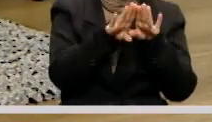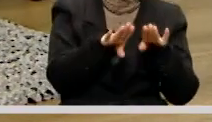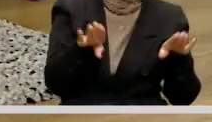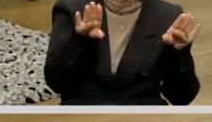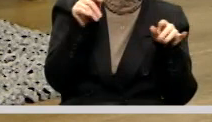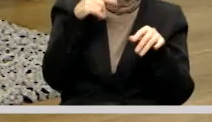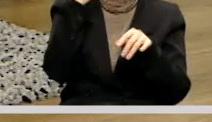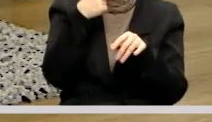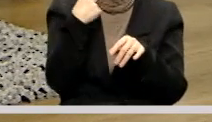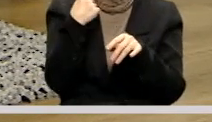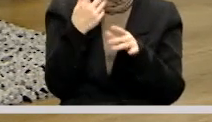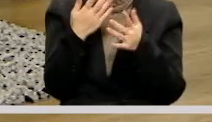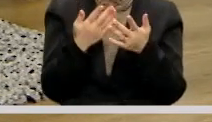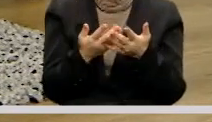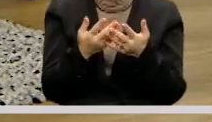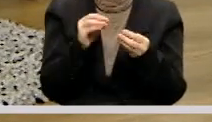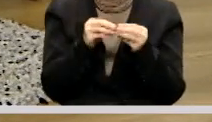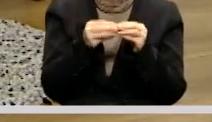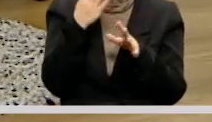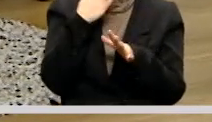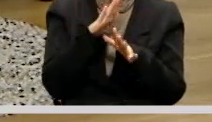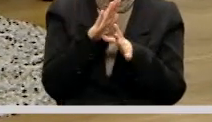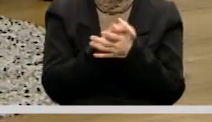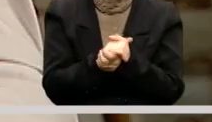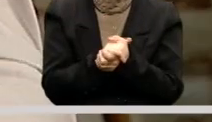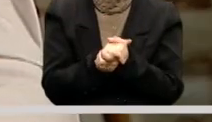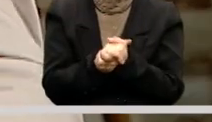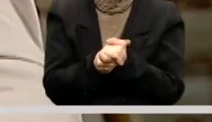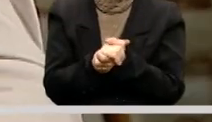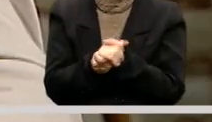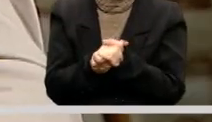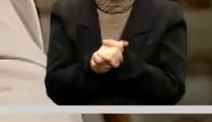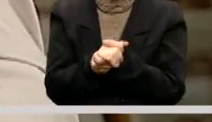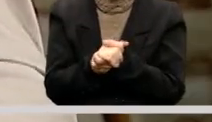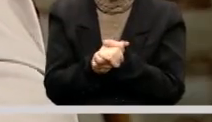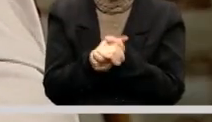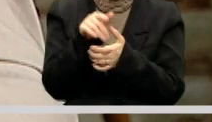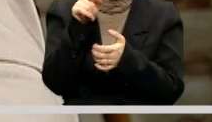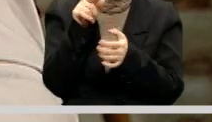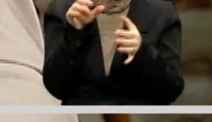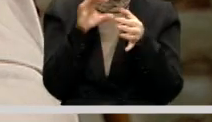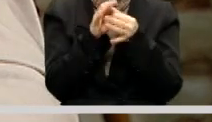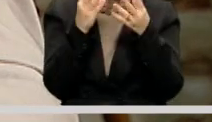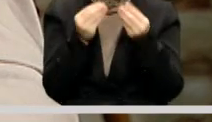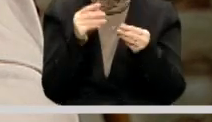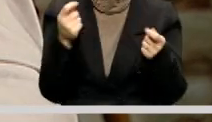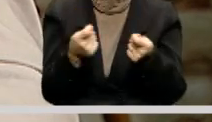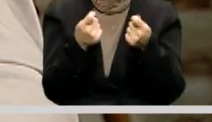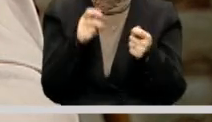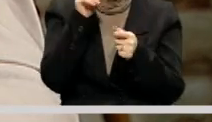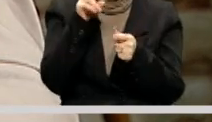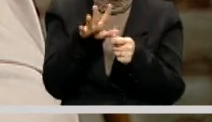durum? Mesela melatonin daha mı az salgılanıyor yaş aldıkça? Ya onunla ilgili bir çalışma görmedim ama yani